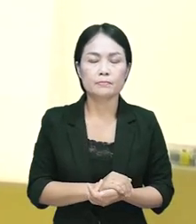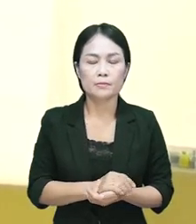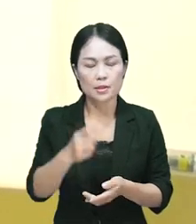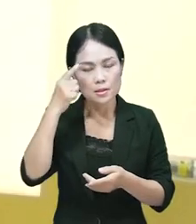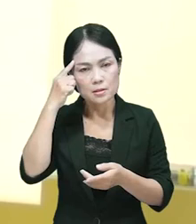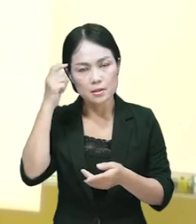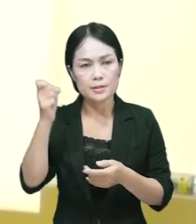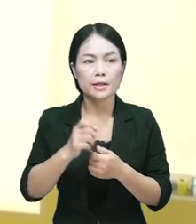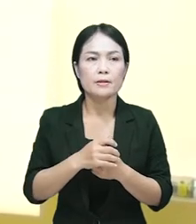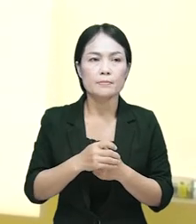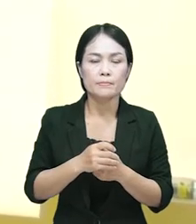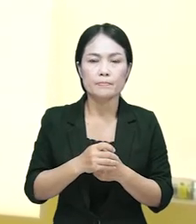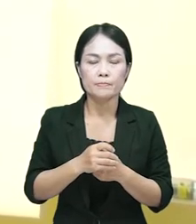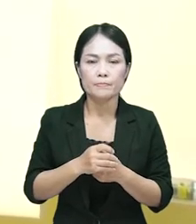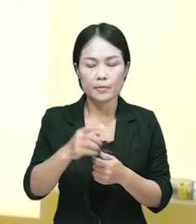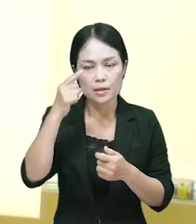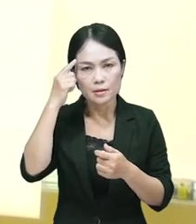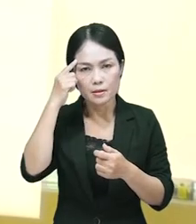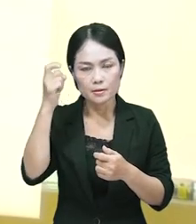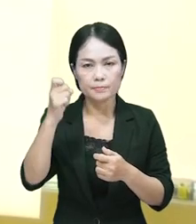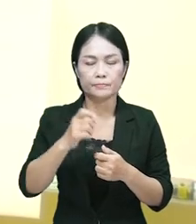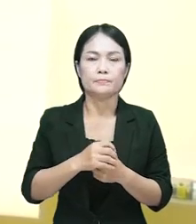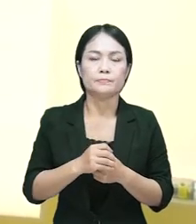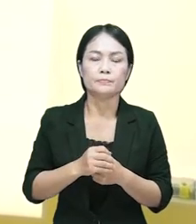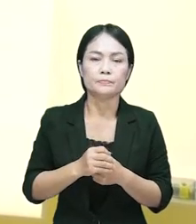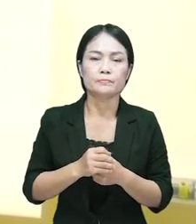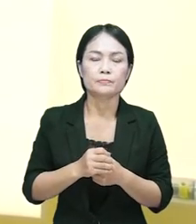ង្ស័យសង្ស័យ